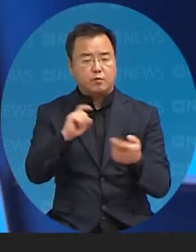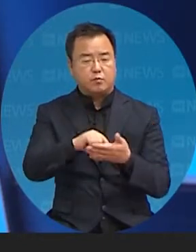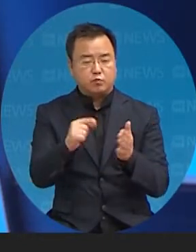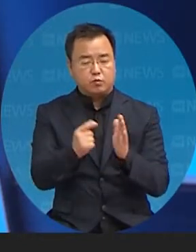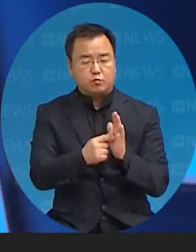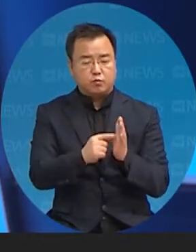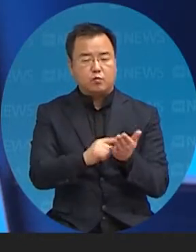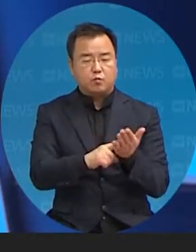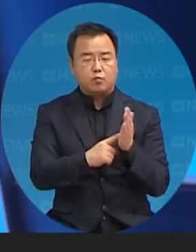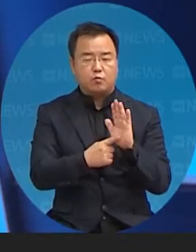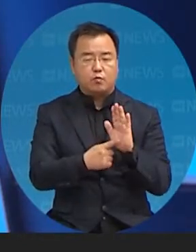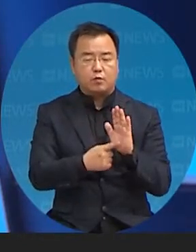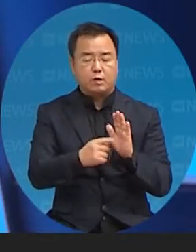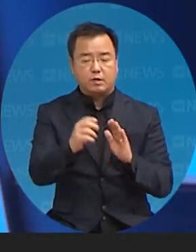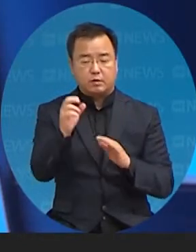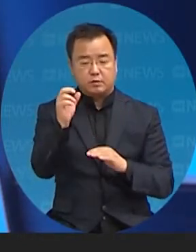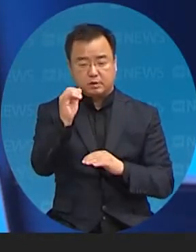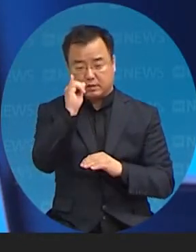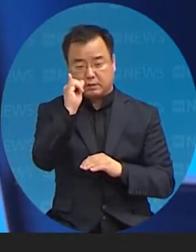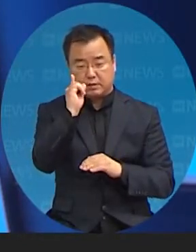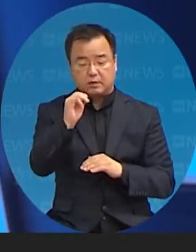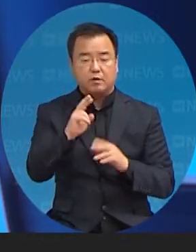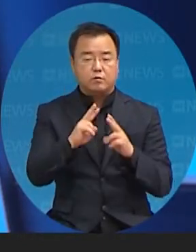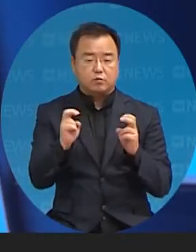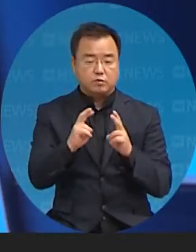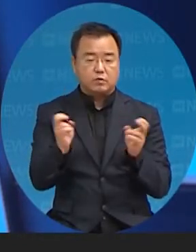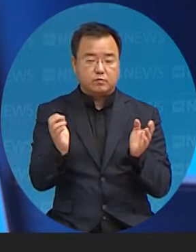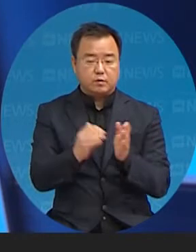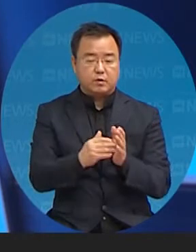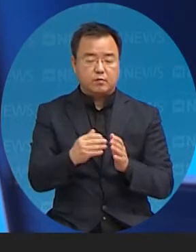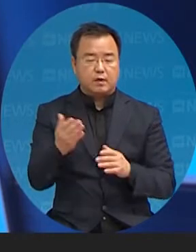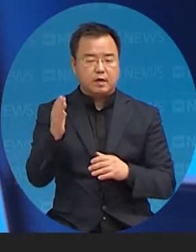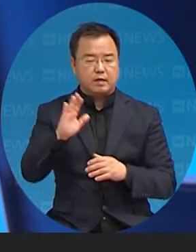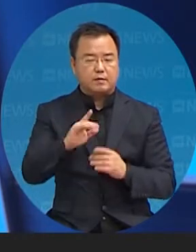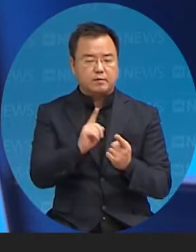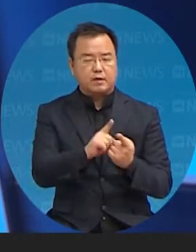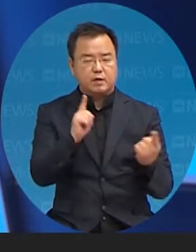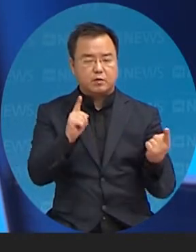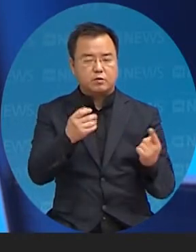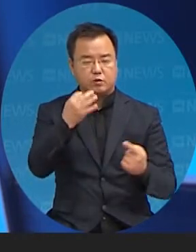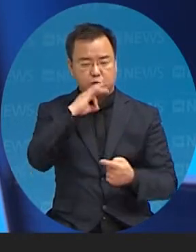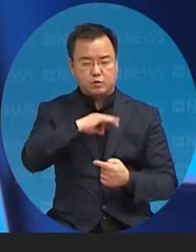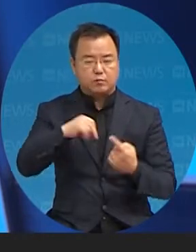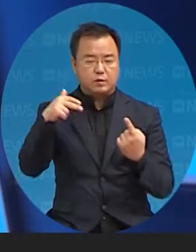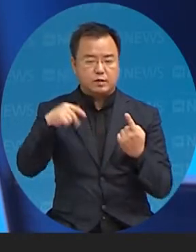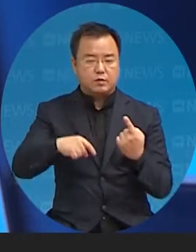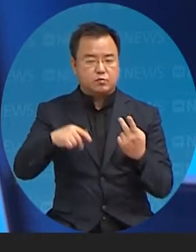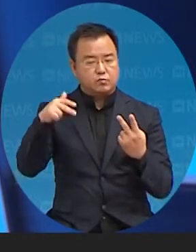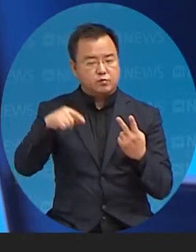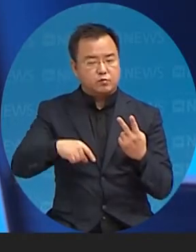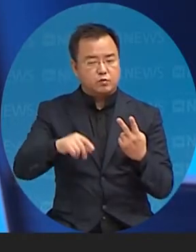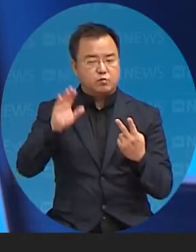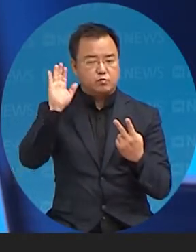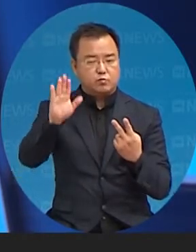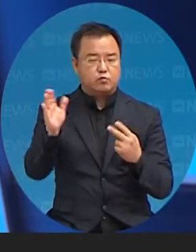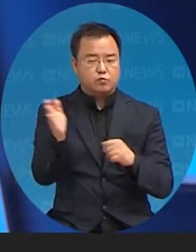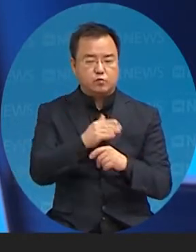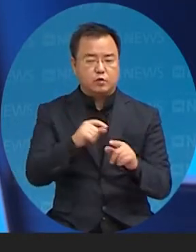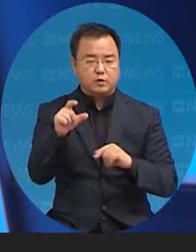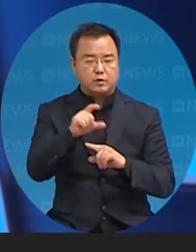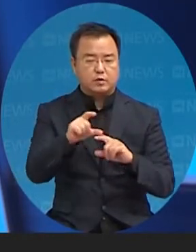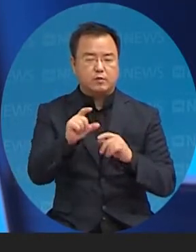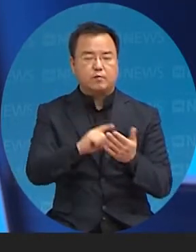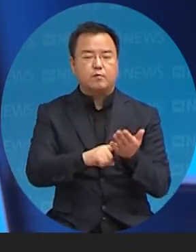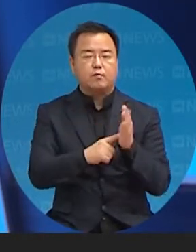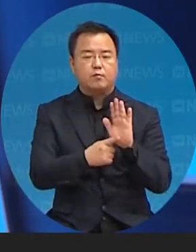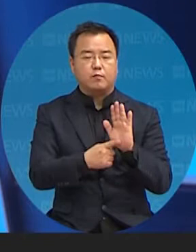나타나고 있는 것으로 보인다고 분석을 했구요 으 다만 거리두기 효과는 1주일에서 2주일 뒤 부터 나타난다는